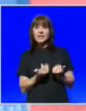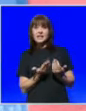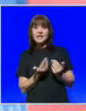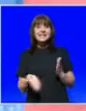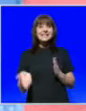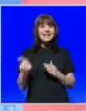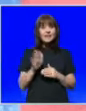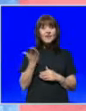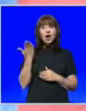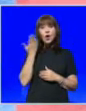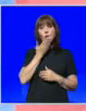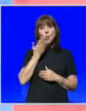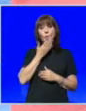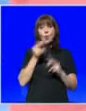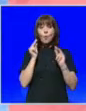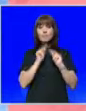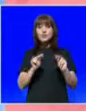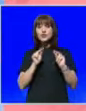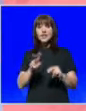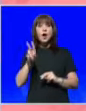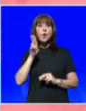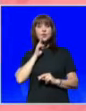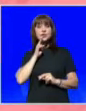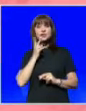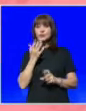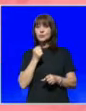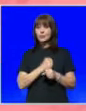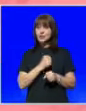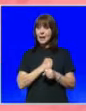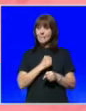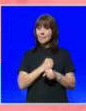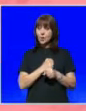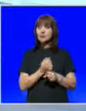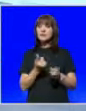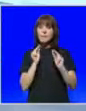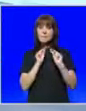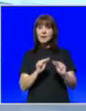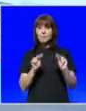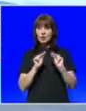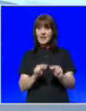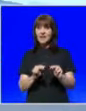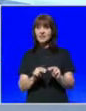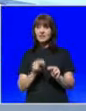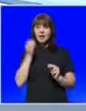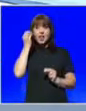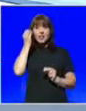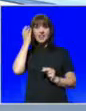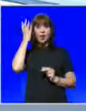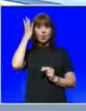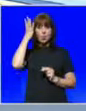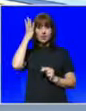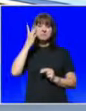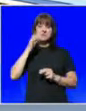това обучението на учителите, които трябва да работят съвместно, трябва да преподават съвместно науки